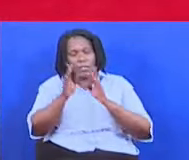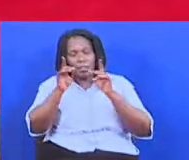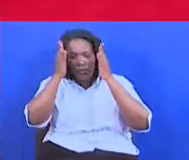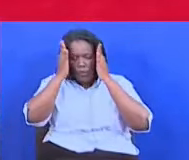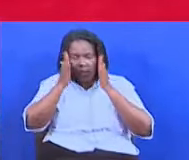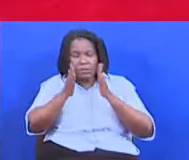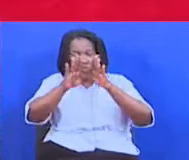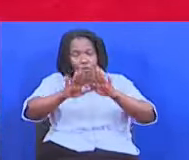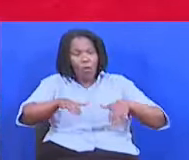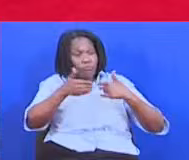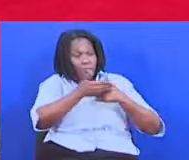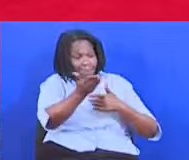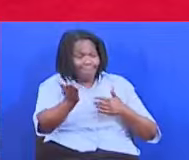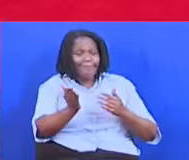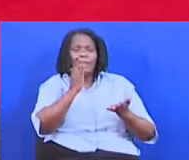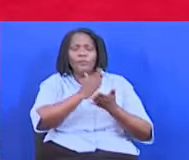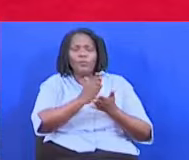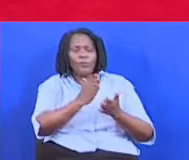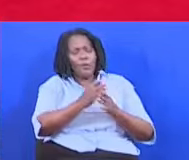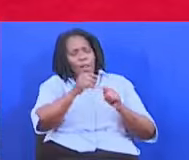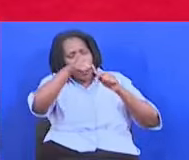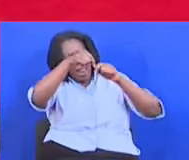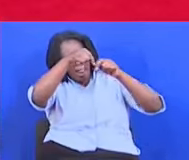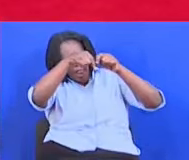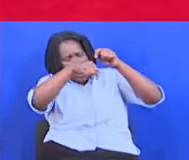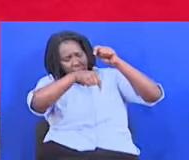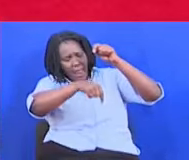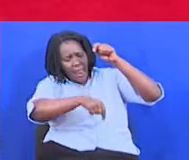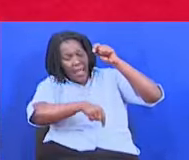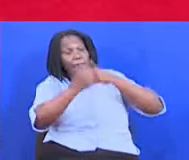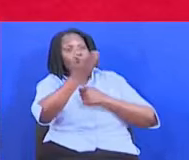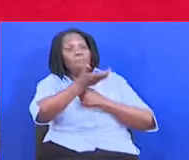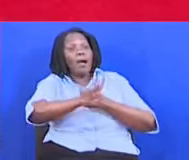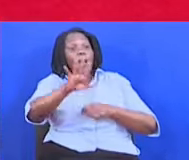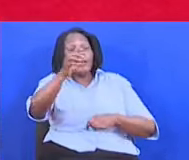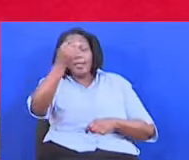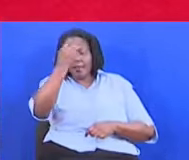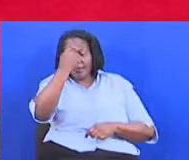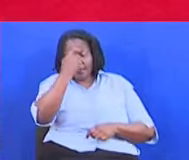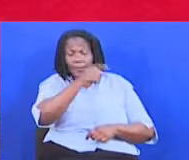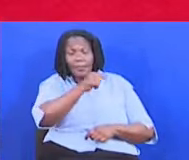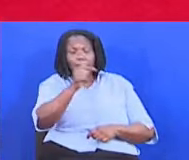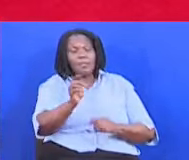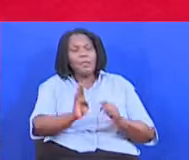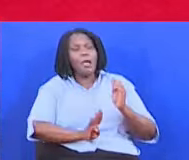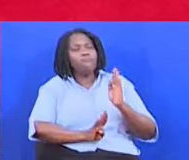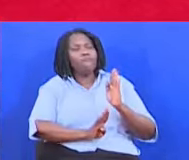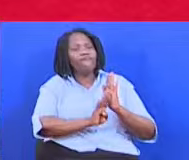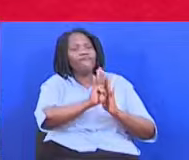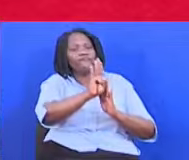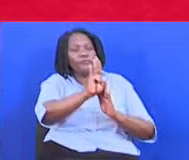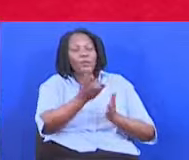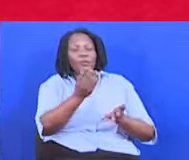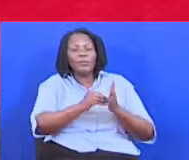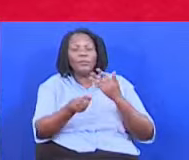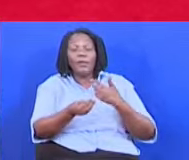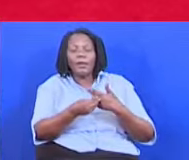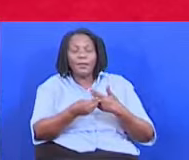kwamba ni kweli kina cha maji ya Bahari ya Hindi hapa Tanzania kimeongezeka kutokana na